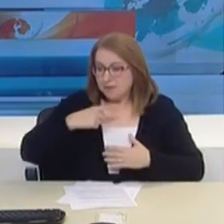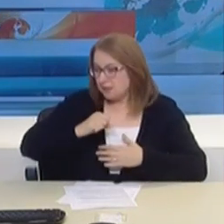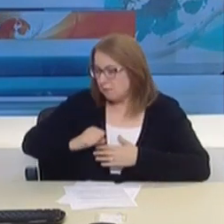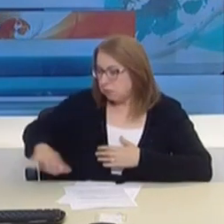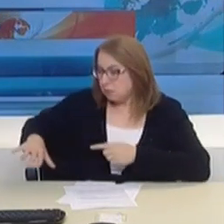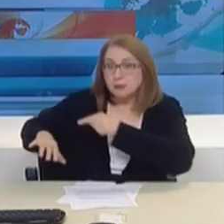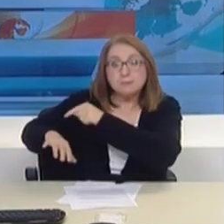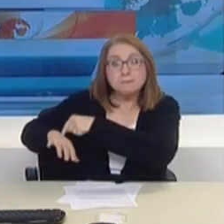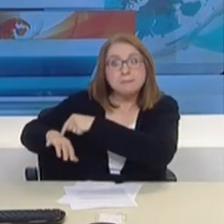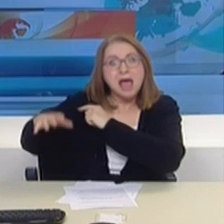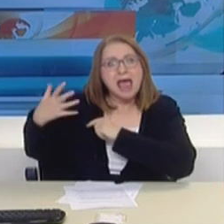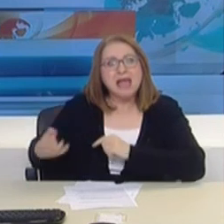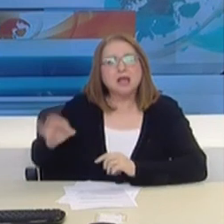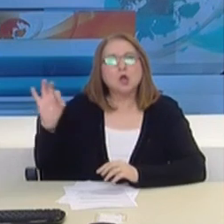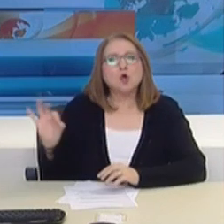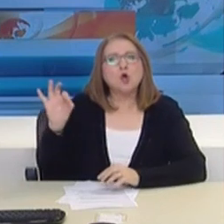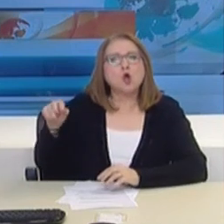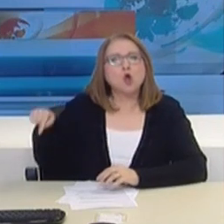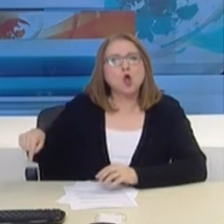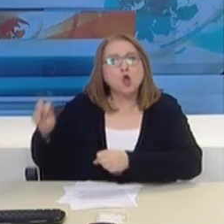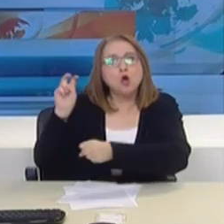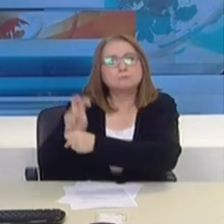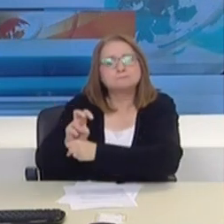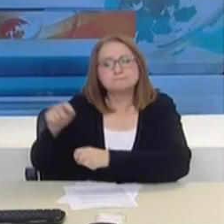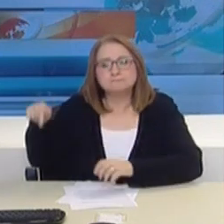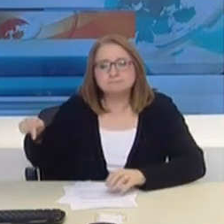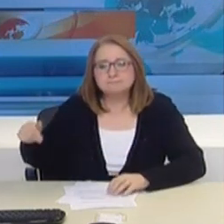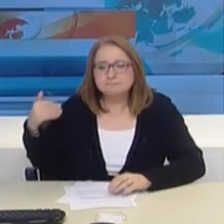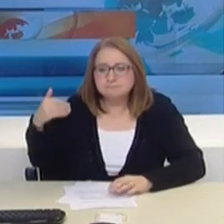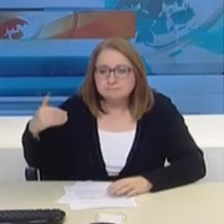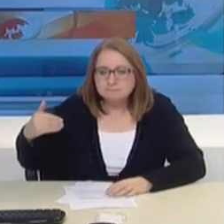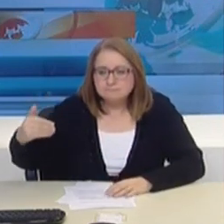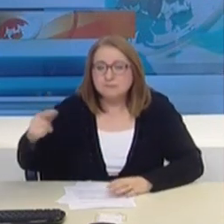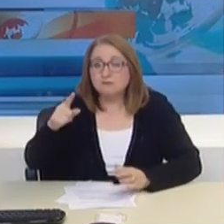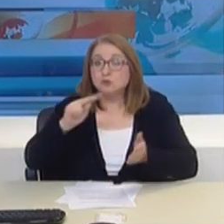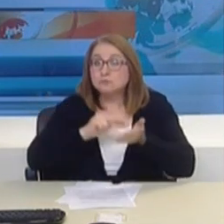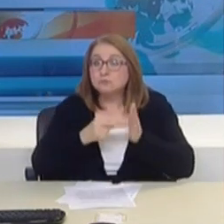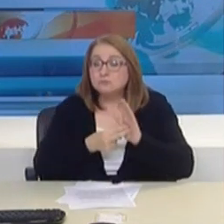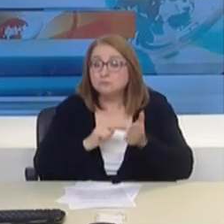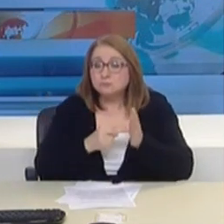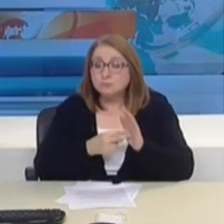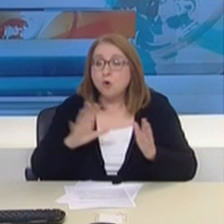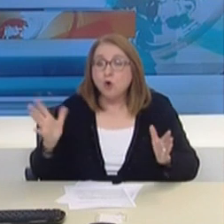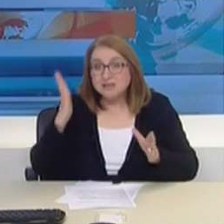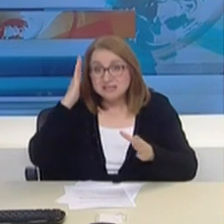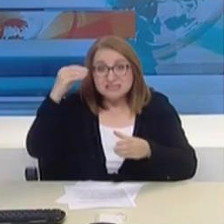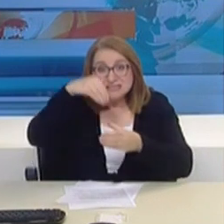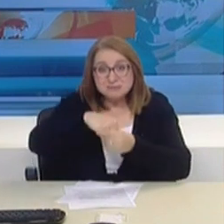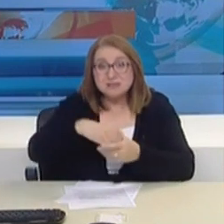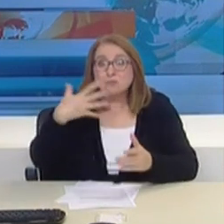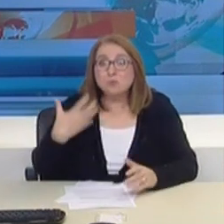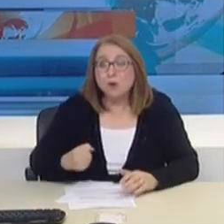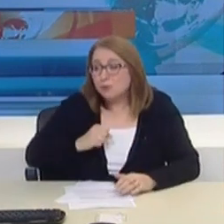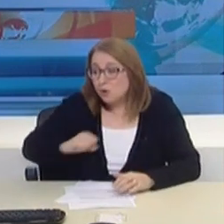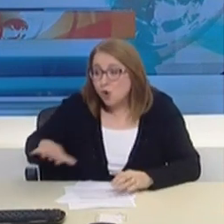μάλιστα συνιστούμε να έχουν μια προσεκτική χρήση των κανόνων υγιεινής μετά την τουαλέτα όταν αναγκάζονται να παραμείνουν στο ίδιο σπίτι με ανθρώπους που δεν έχουν